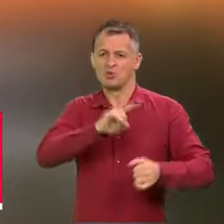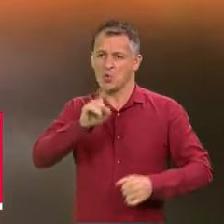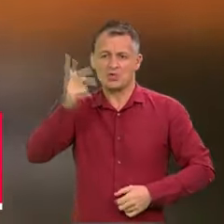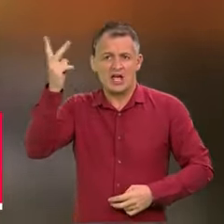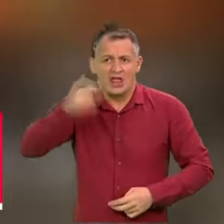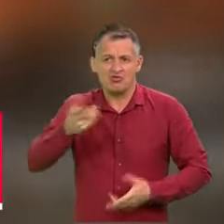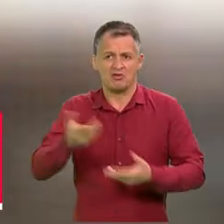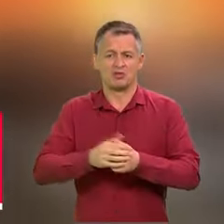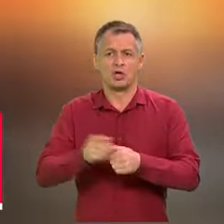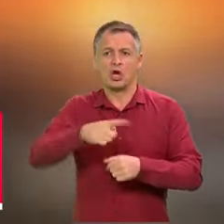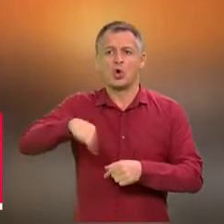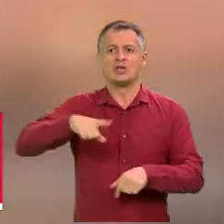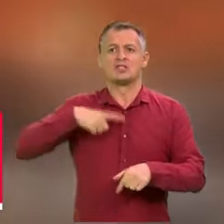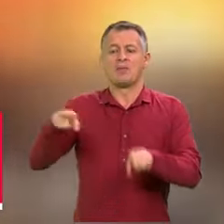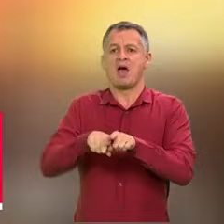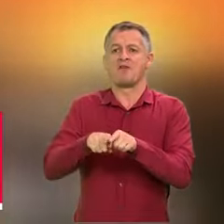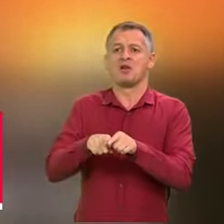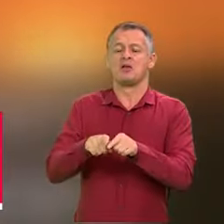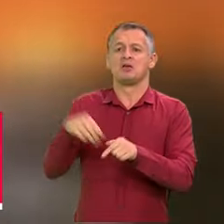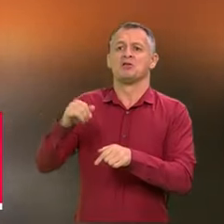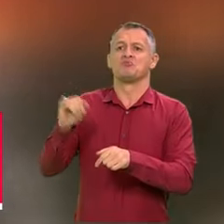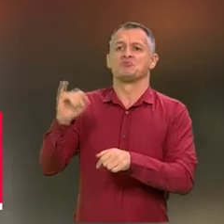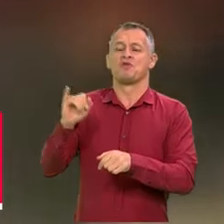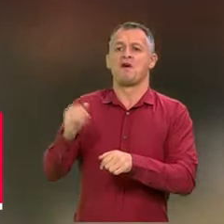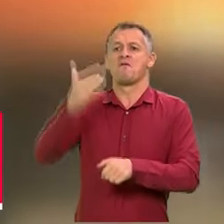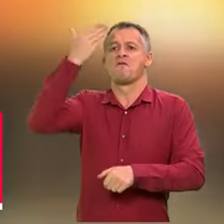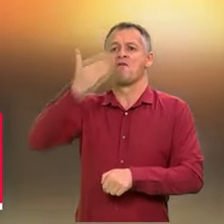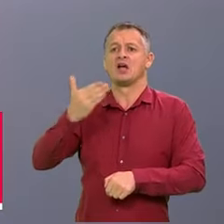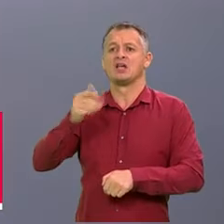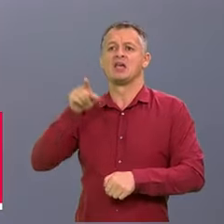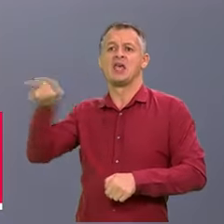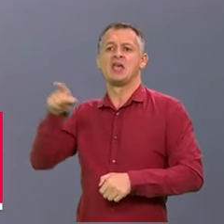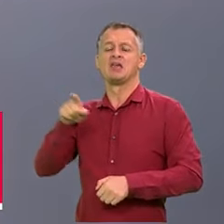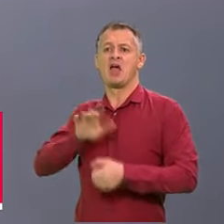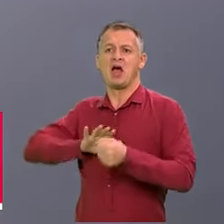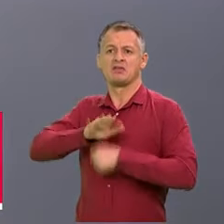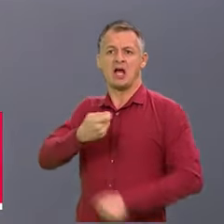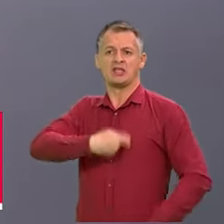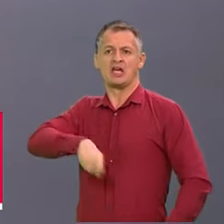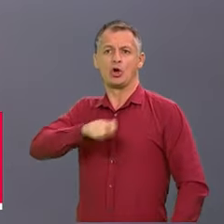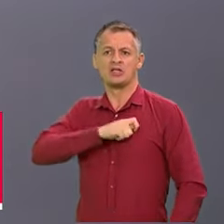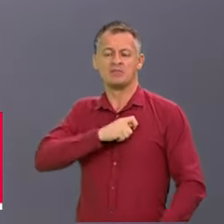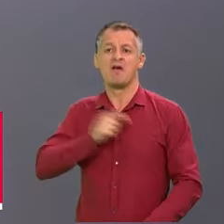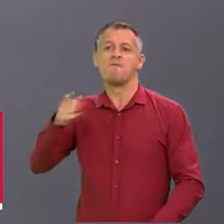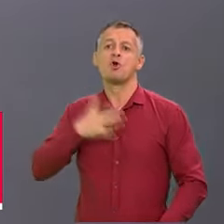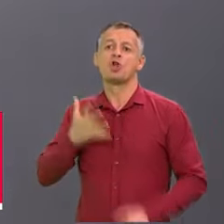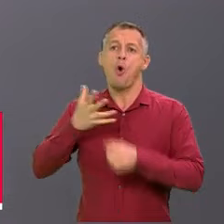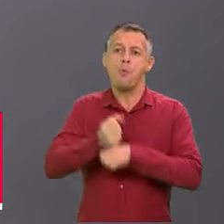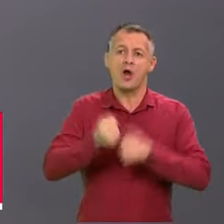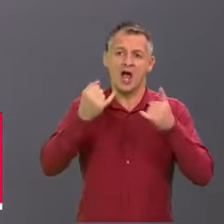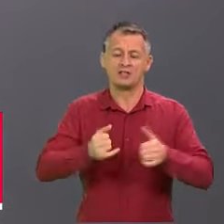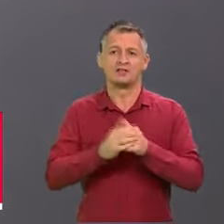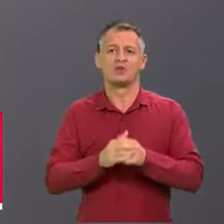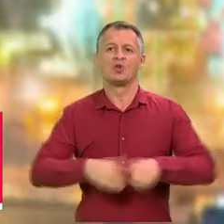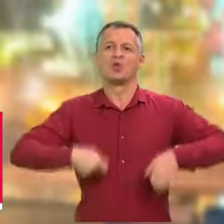suntem un fel de baricadă în fața acestui expansiune ale terorismului. Ei vor să ne omoare astăzi. Domnule doctor,